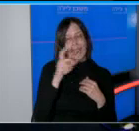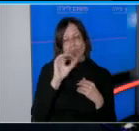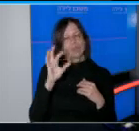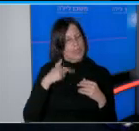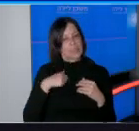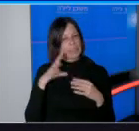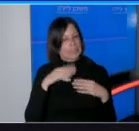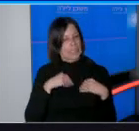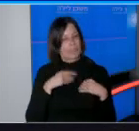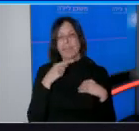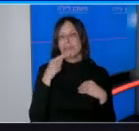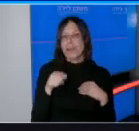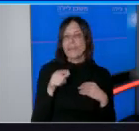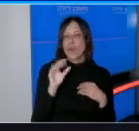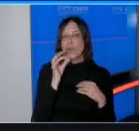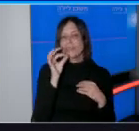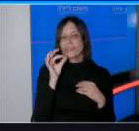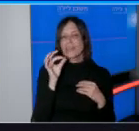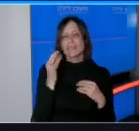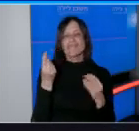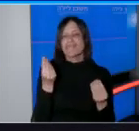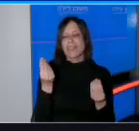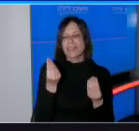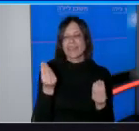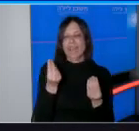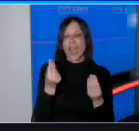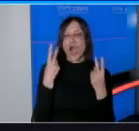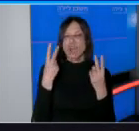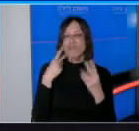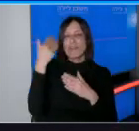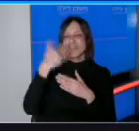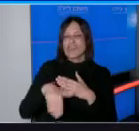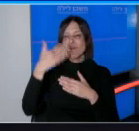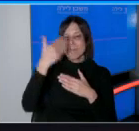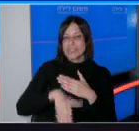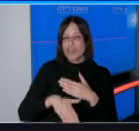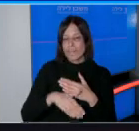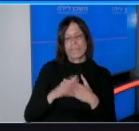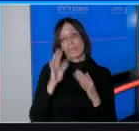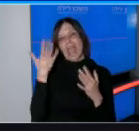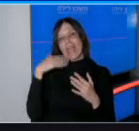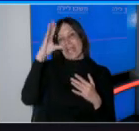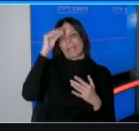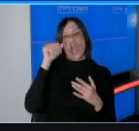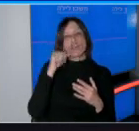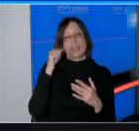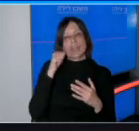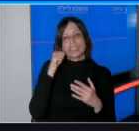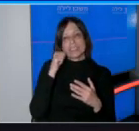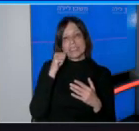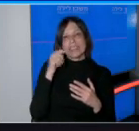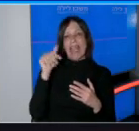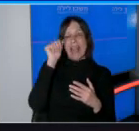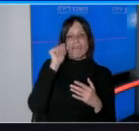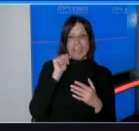אני גם חושבת שנאמרה כאן איזושהי דקות חשובה שאולי צריך לחזור אליה שוב, שבסוף בסוף, גם אם היה גבר אשכנזי פריבילג